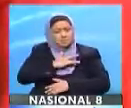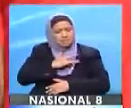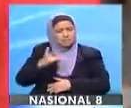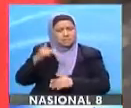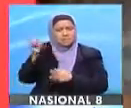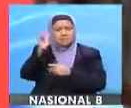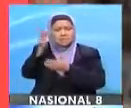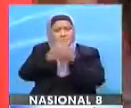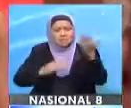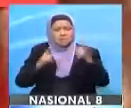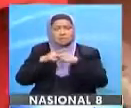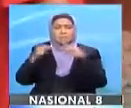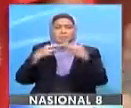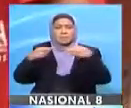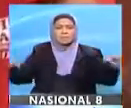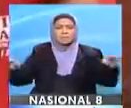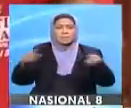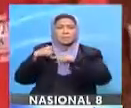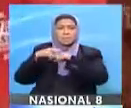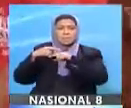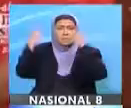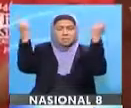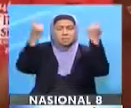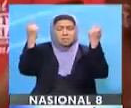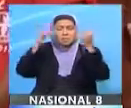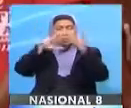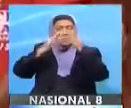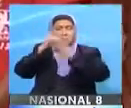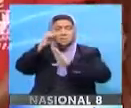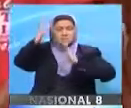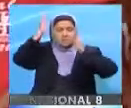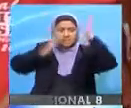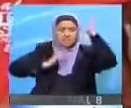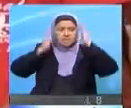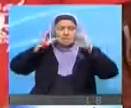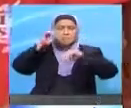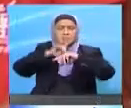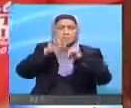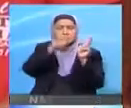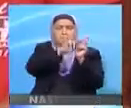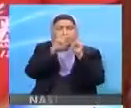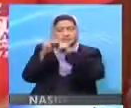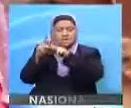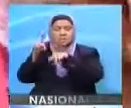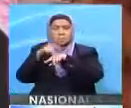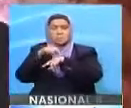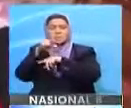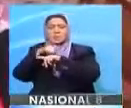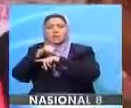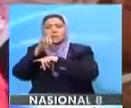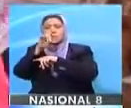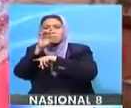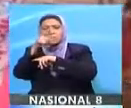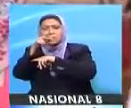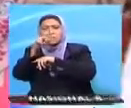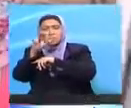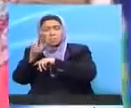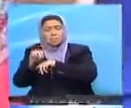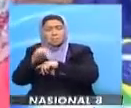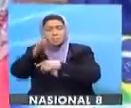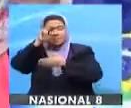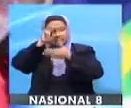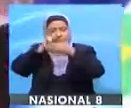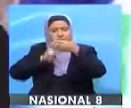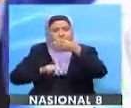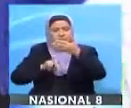Carnival Komuniti Satu Malaysia peringkat Negeri Terengganu 2015 di Kampung Seberang Pintasan Dungun. Teks ucapan beliau dibacakan